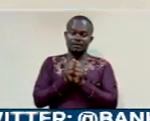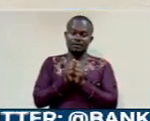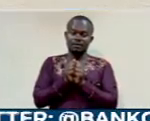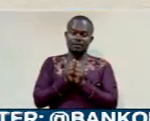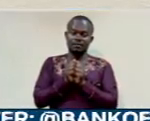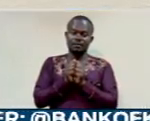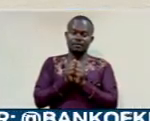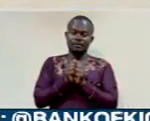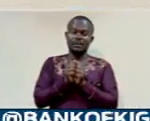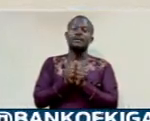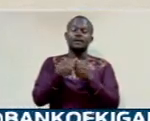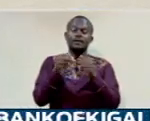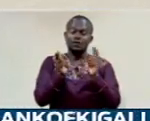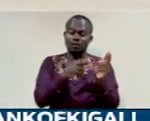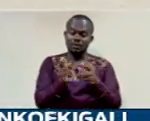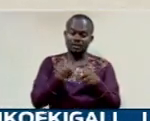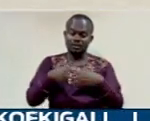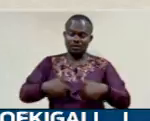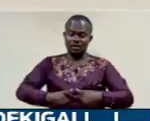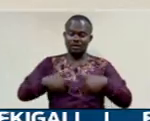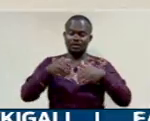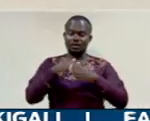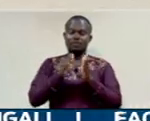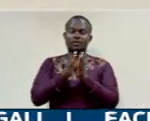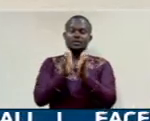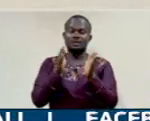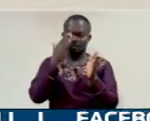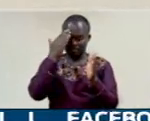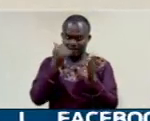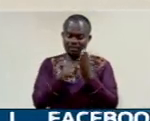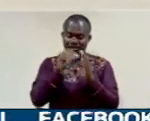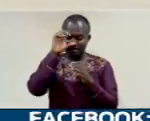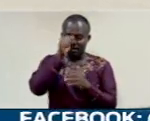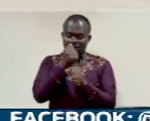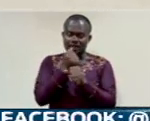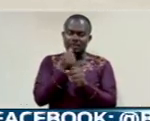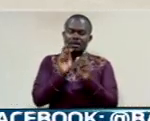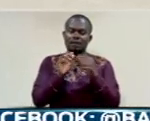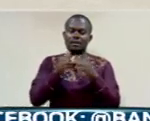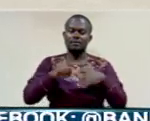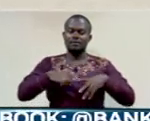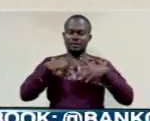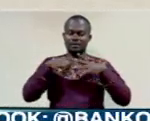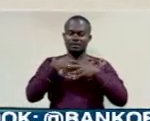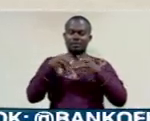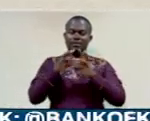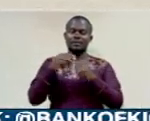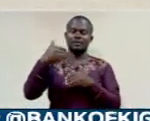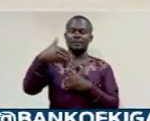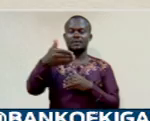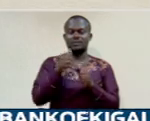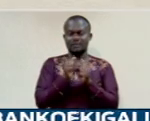Ubundi urubyiruko muri rusange, kubera wenda ikibazo cy'ubushomeri abantu babaho ku buryo bwa buri